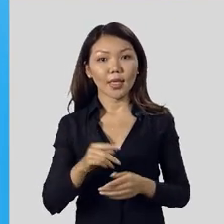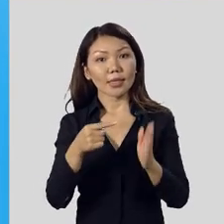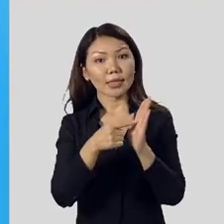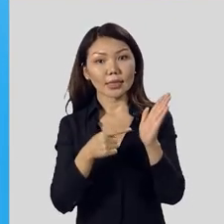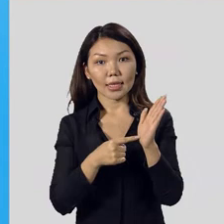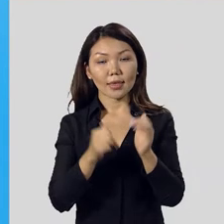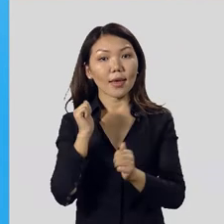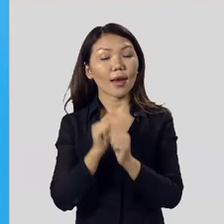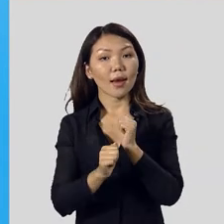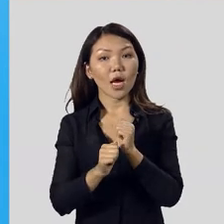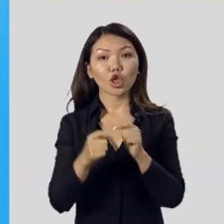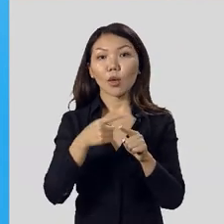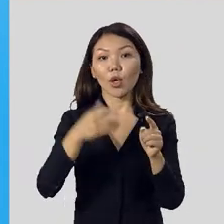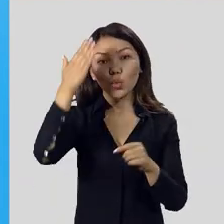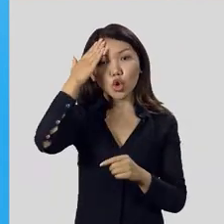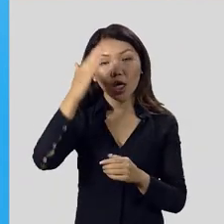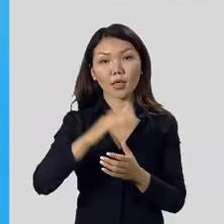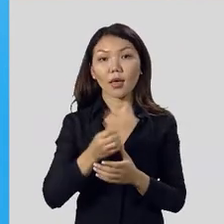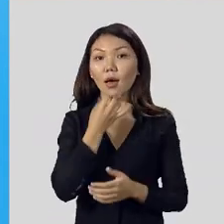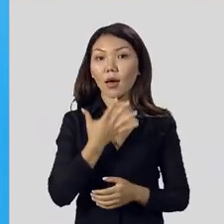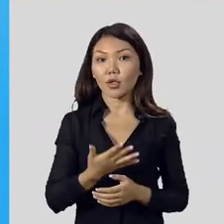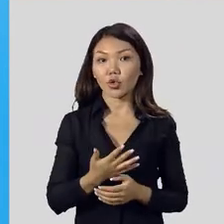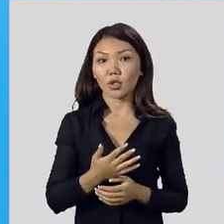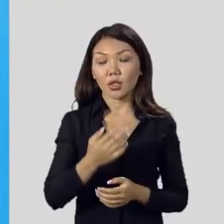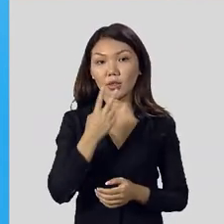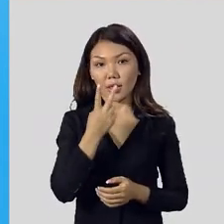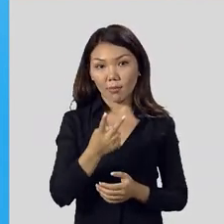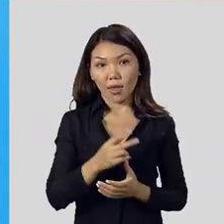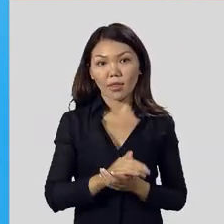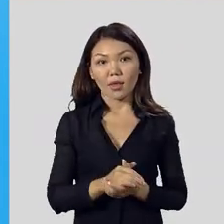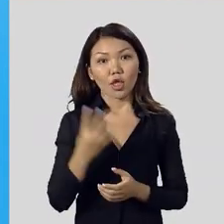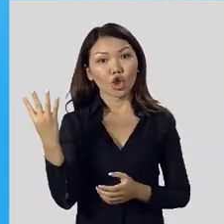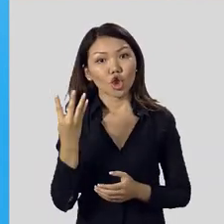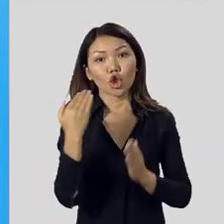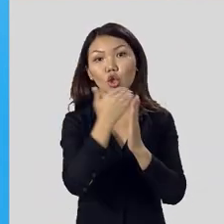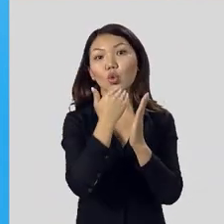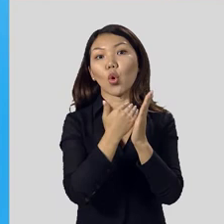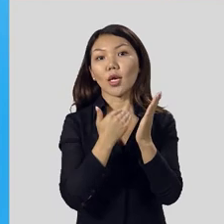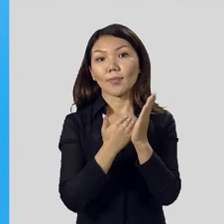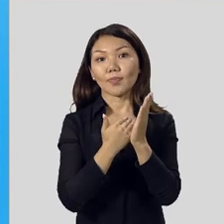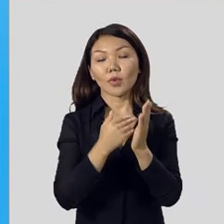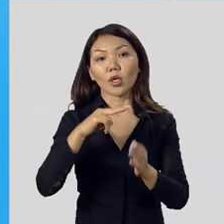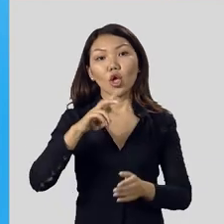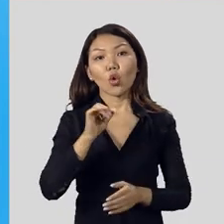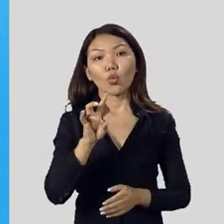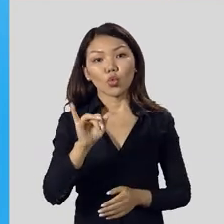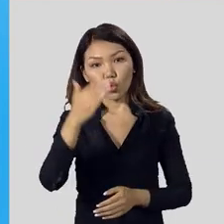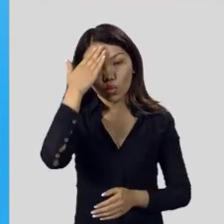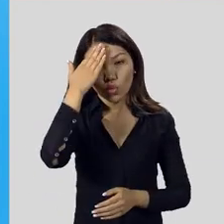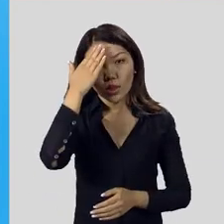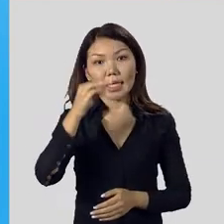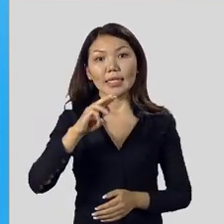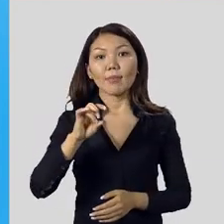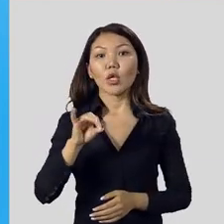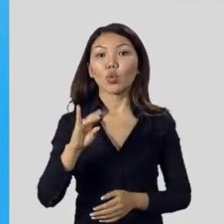делят каждое полушарие на хорошо заметные 4 доли – лобную,